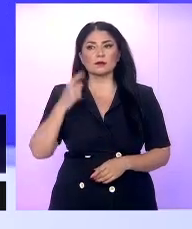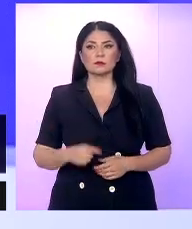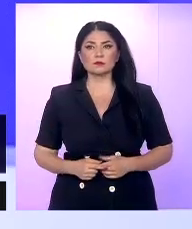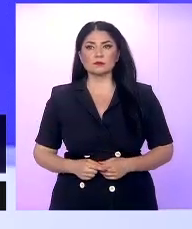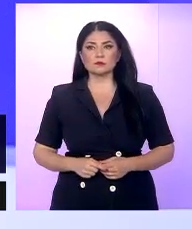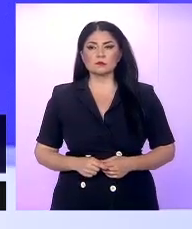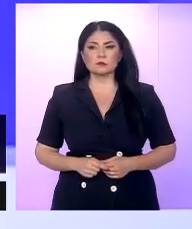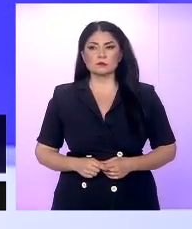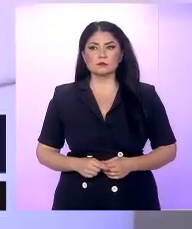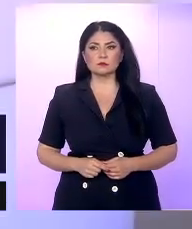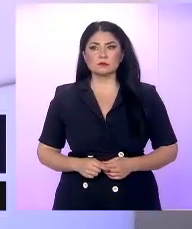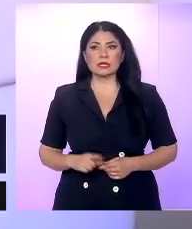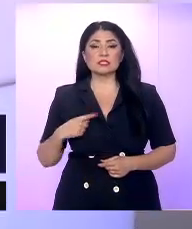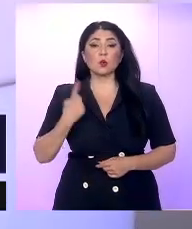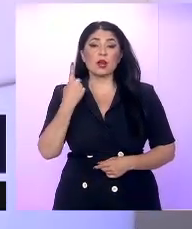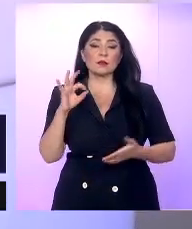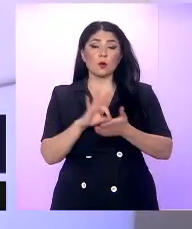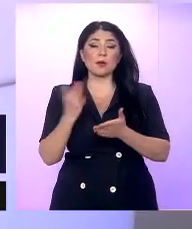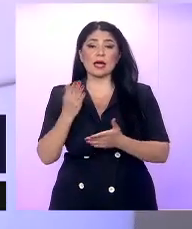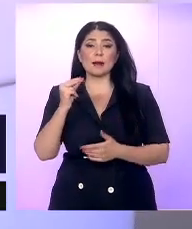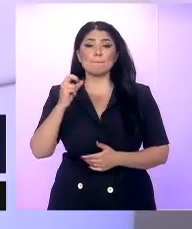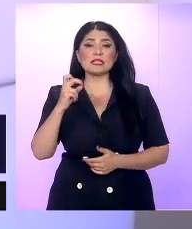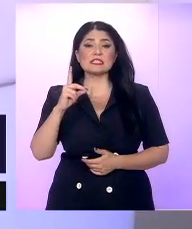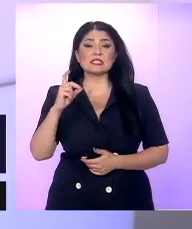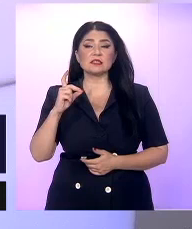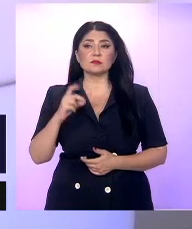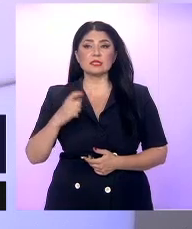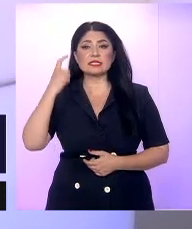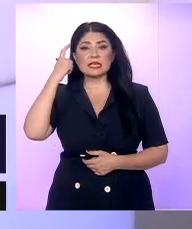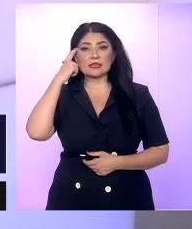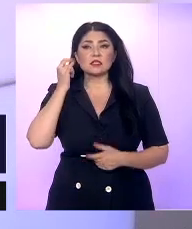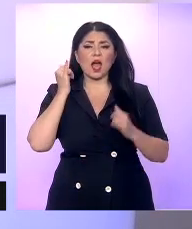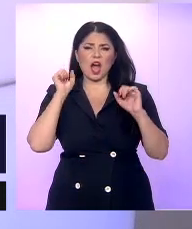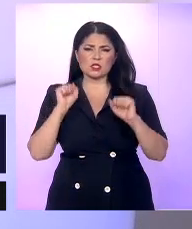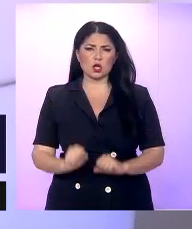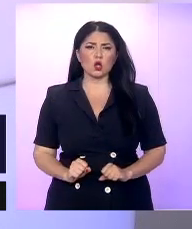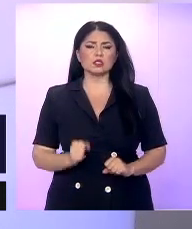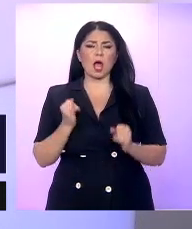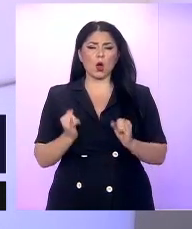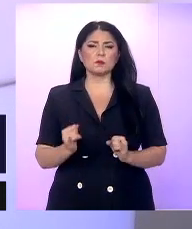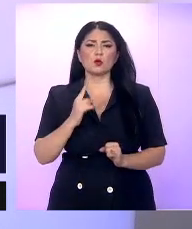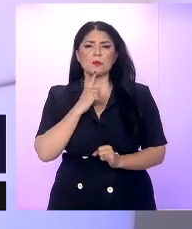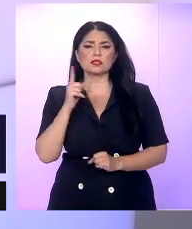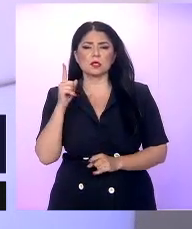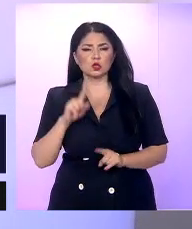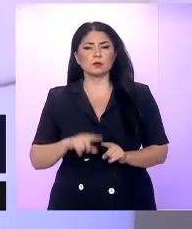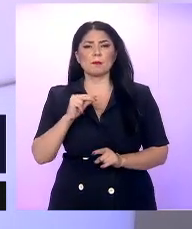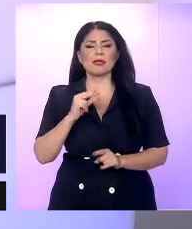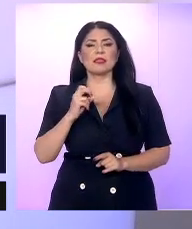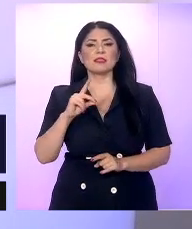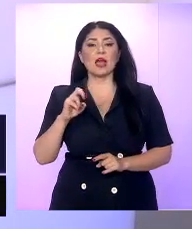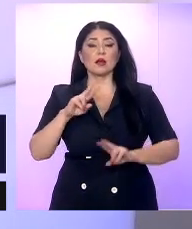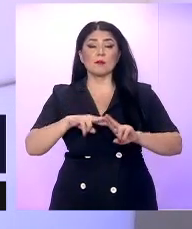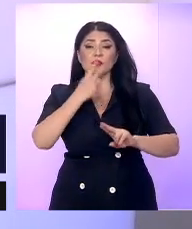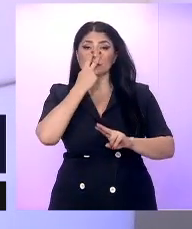Era foarte vizibil. Nu cred că e una dintre variantele pe care socialdemocrații o iau în considerare la modul serios în acest moment. Rămâne de văzut cum